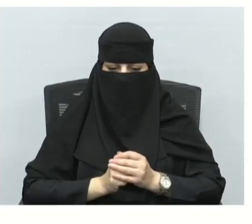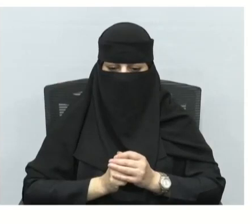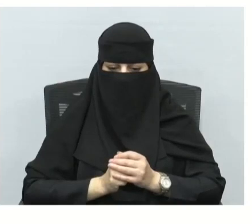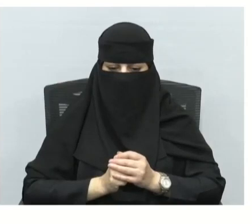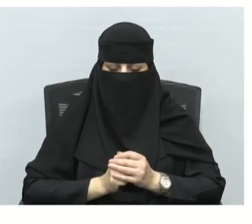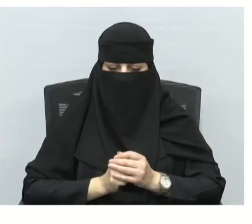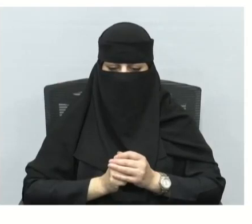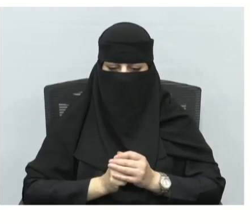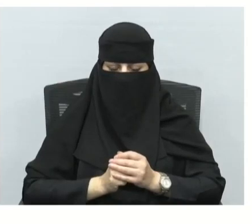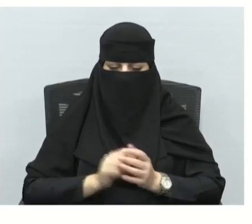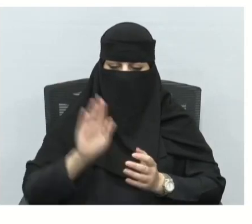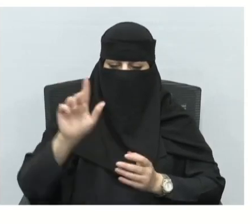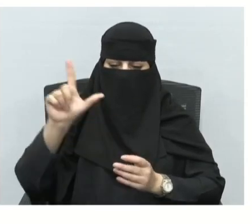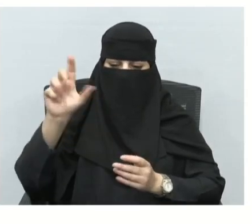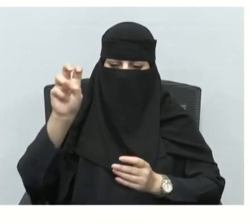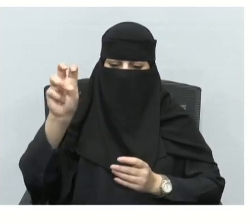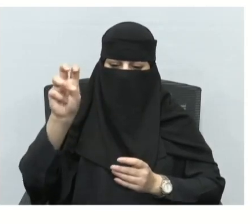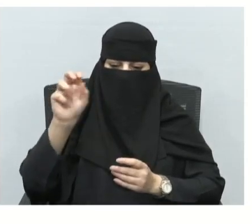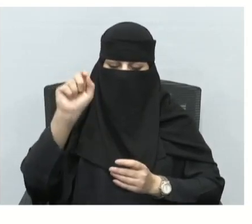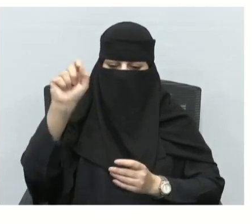الون سله